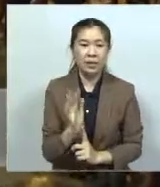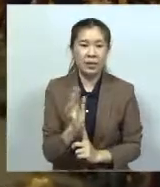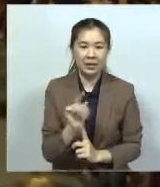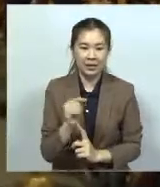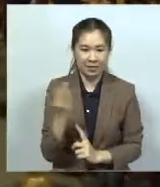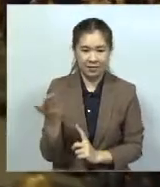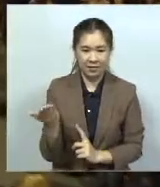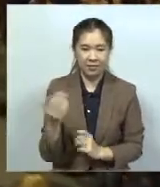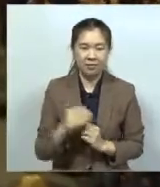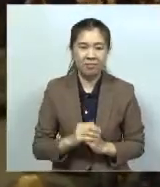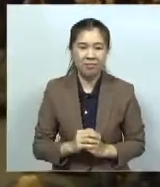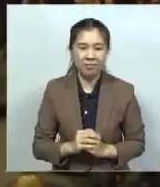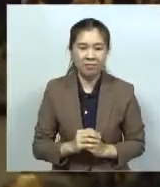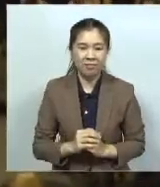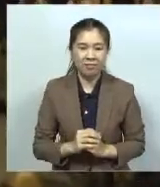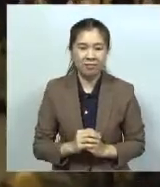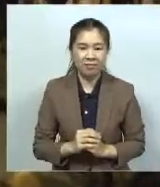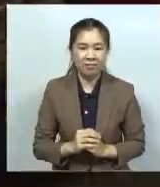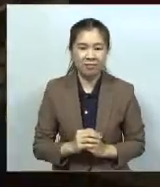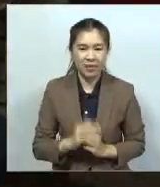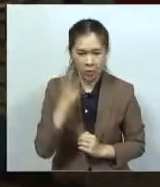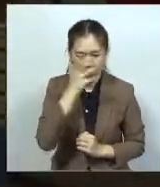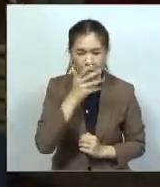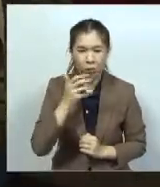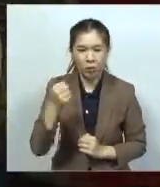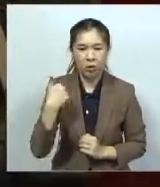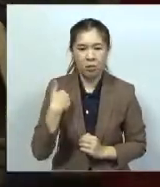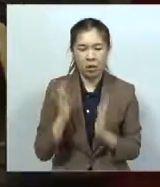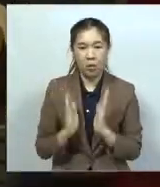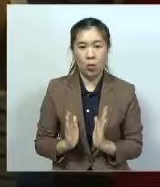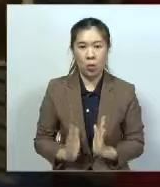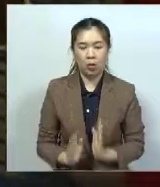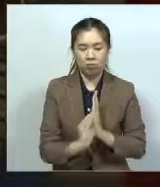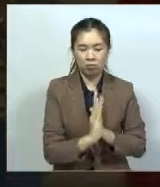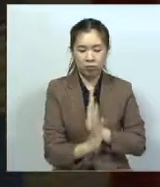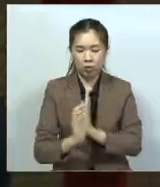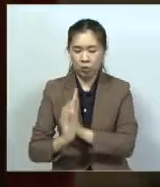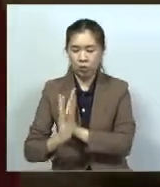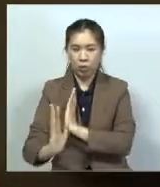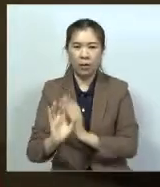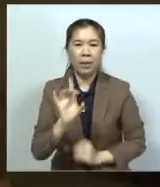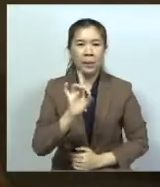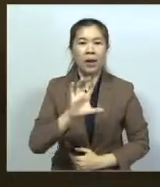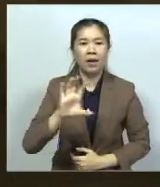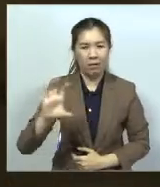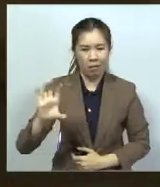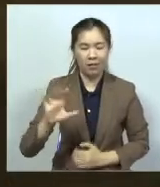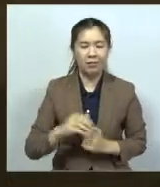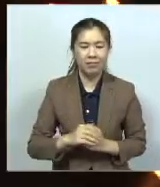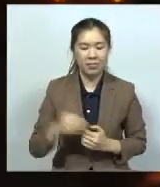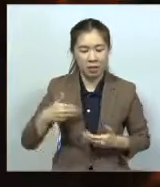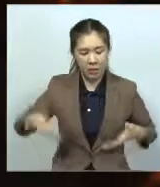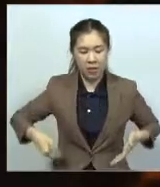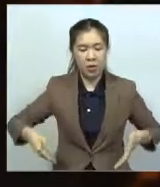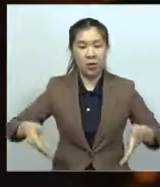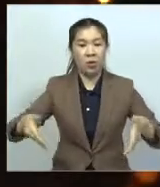าเมืองนี่ค่ะ โอ้สวยจริงๆอ่ะ มีช่างฟ้อนกว่า800คนนะคะที่มารวมตัวกันอยู่บนท้องถนน